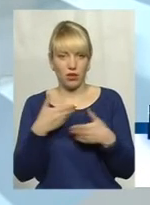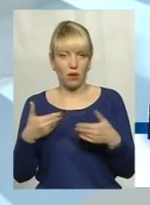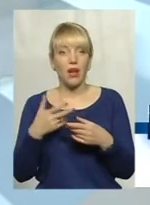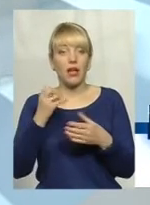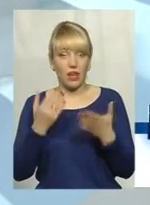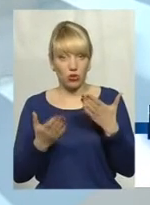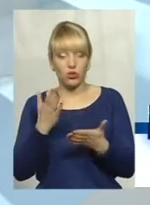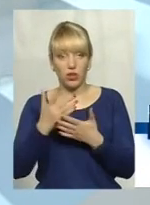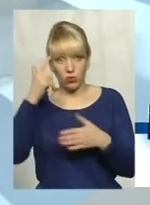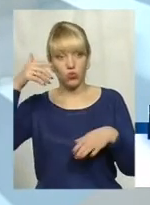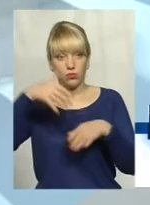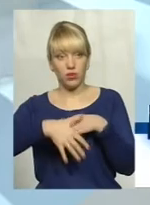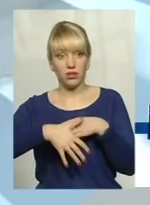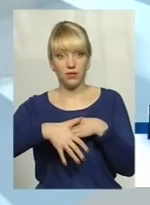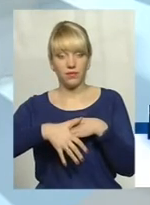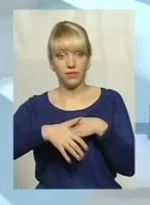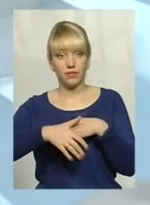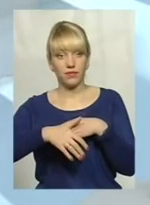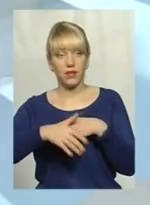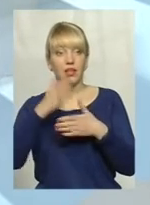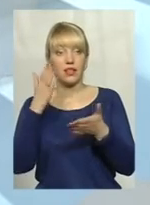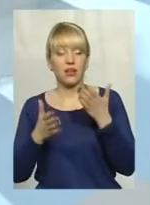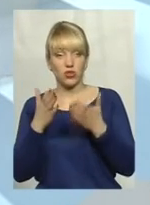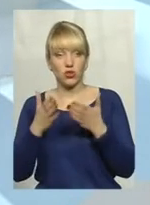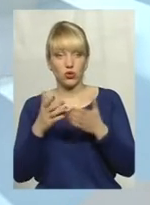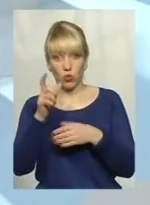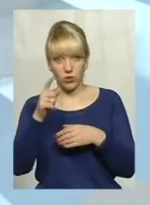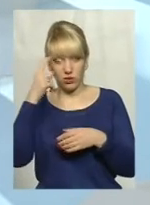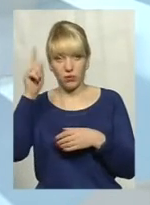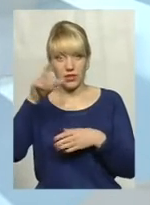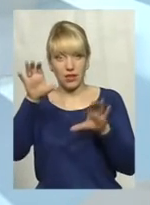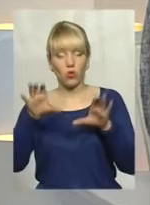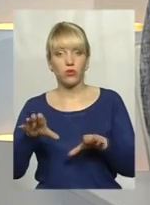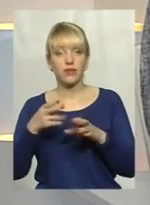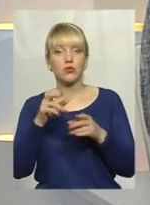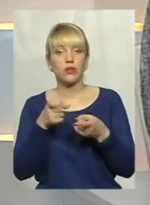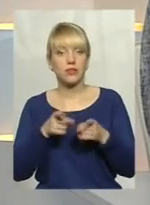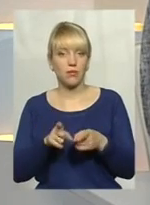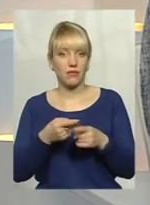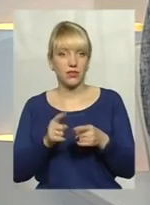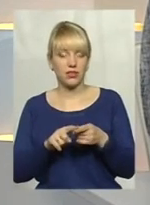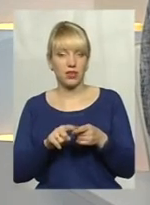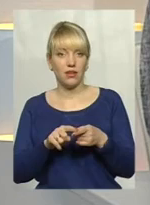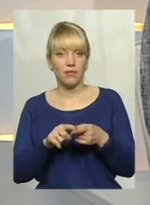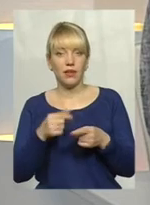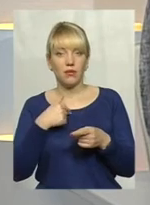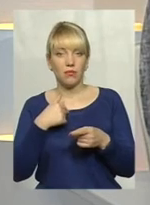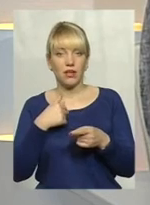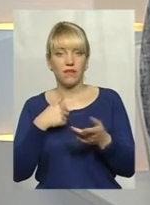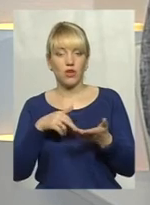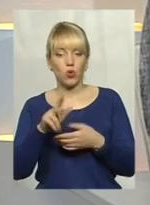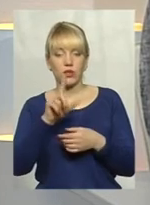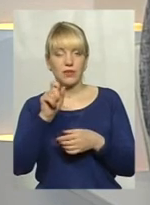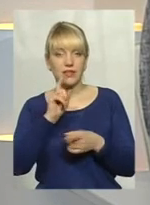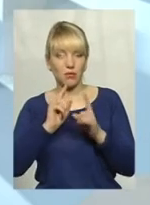Просто якщо є розуміння, от, якщо людина обізнана законодавством, насправді це ми виходимо з семінарів, тобто